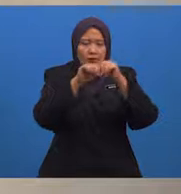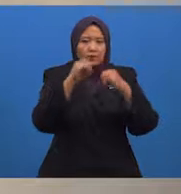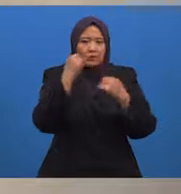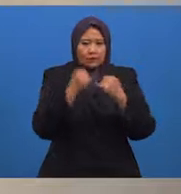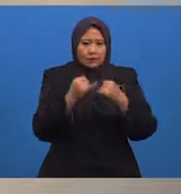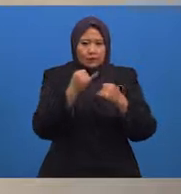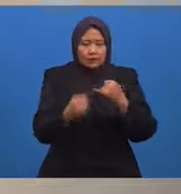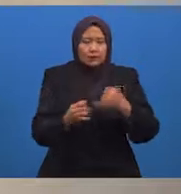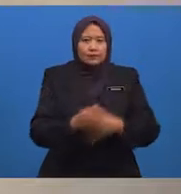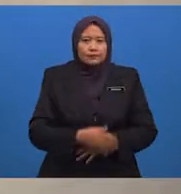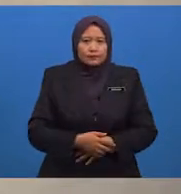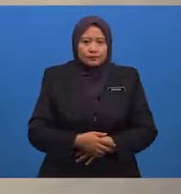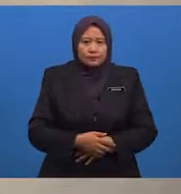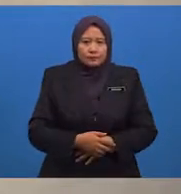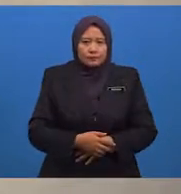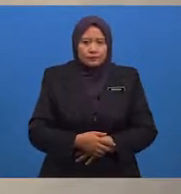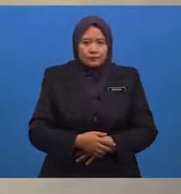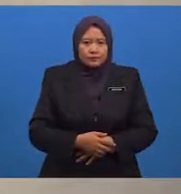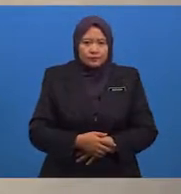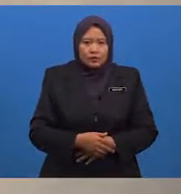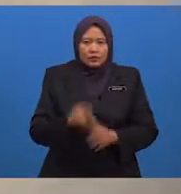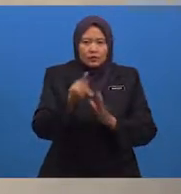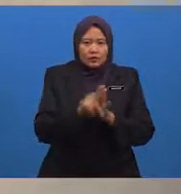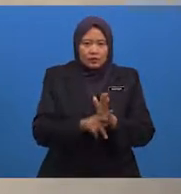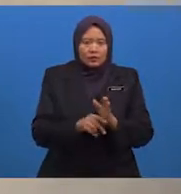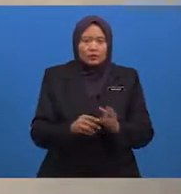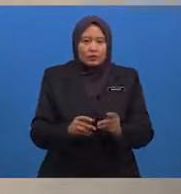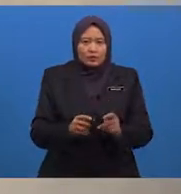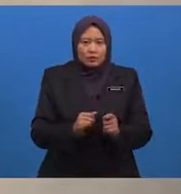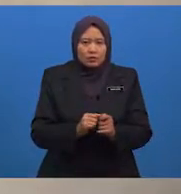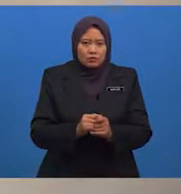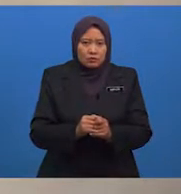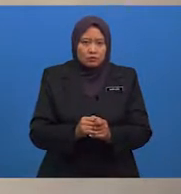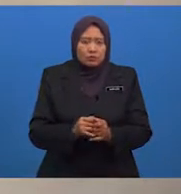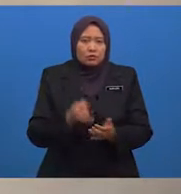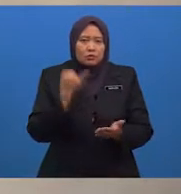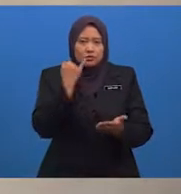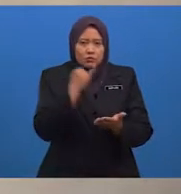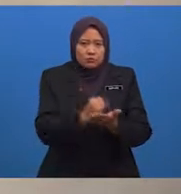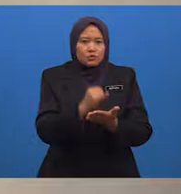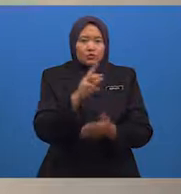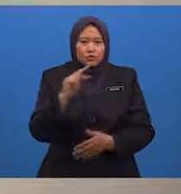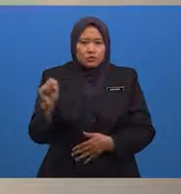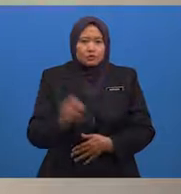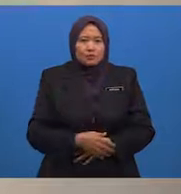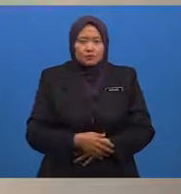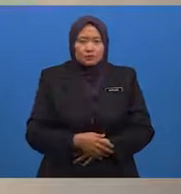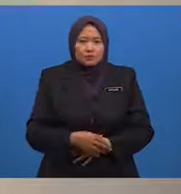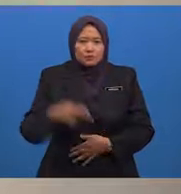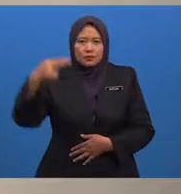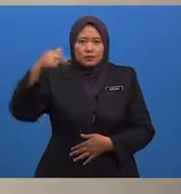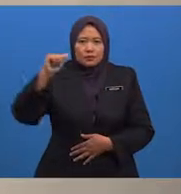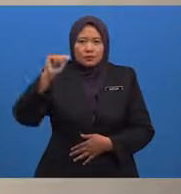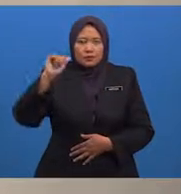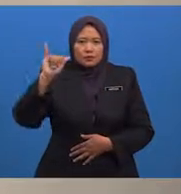drama hadiah ini ialah nilai kejujuran. Hayati telah berterus terang